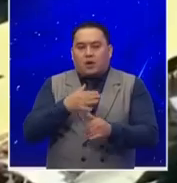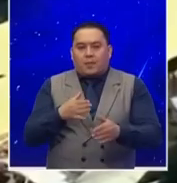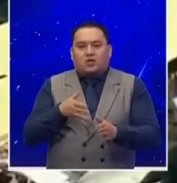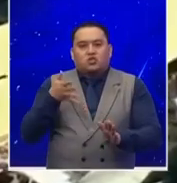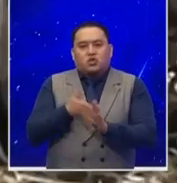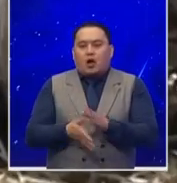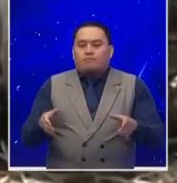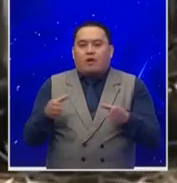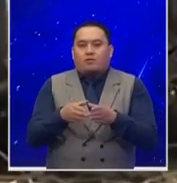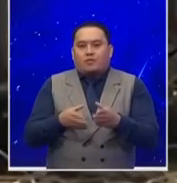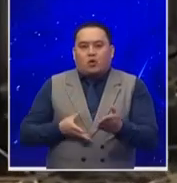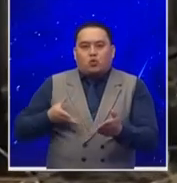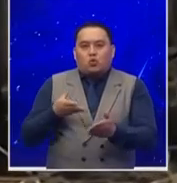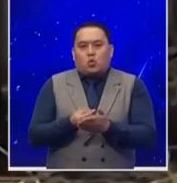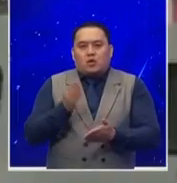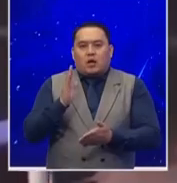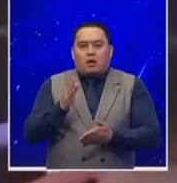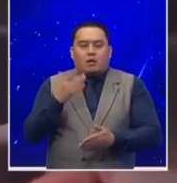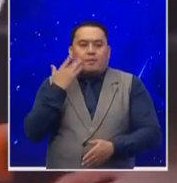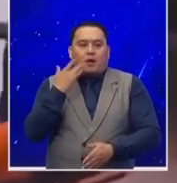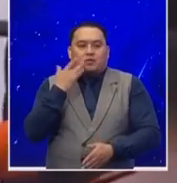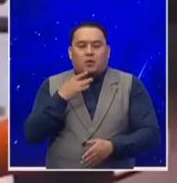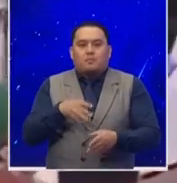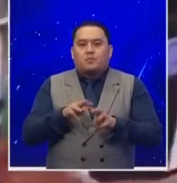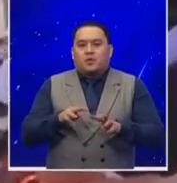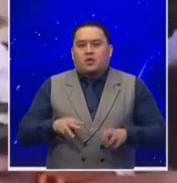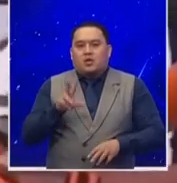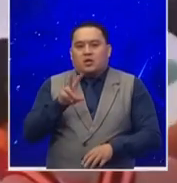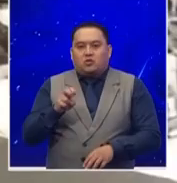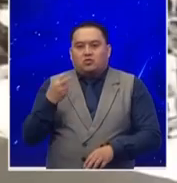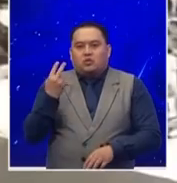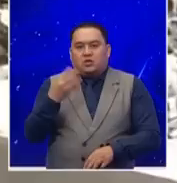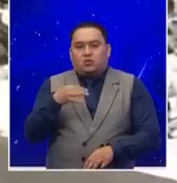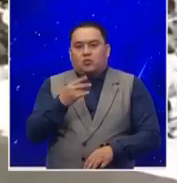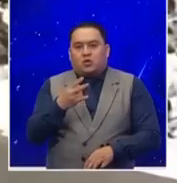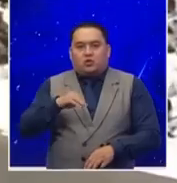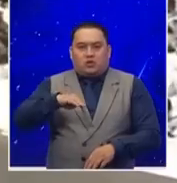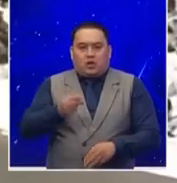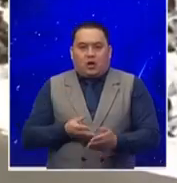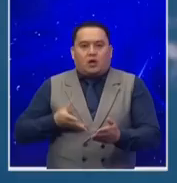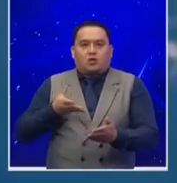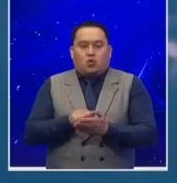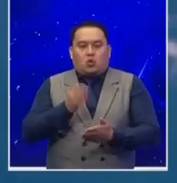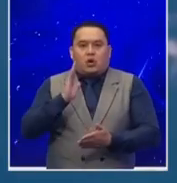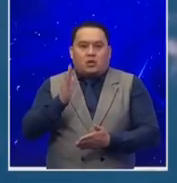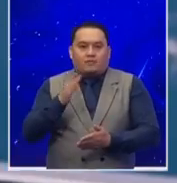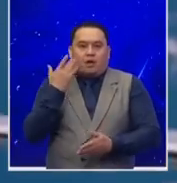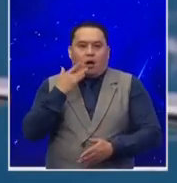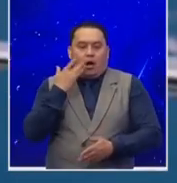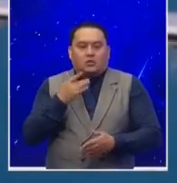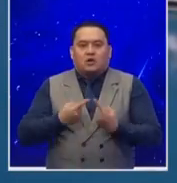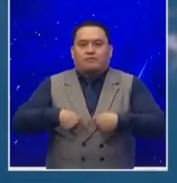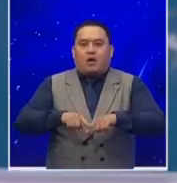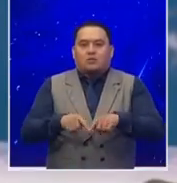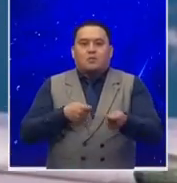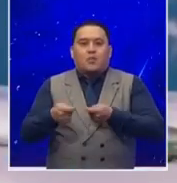батқан компанияларға төленеді. Және АКШ министрлігіне 244 миллион доллар бөлінеді. Себебі бірлестік қызметкерлері АКШ федералдық